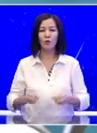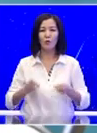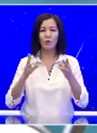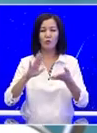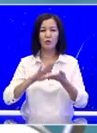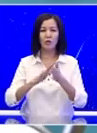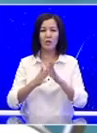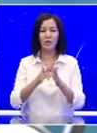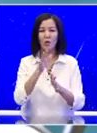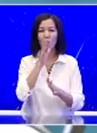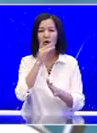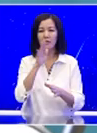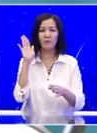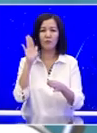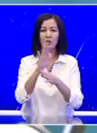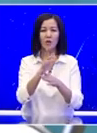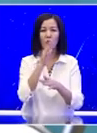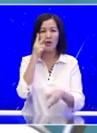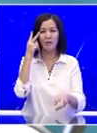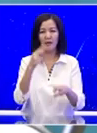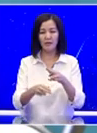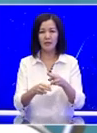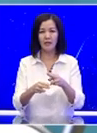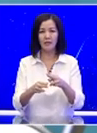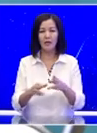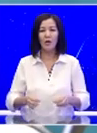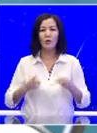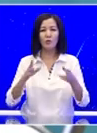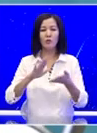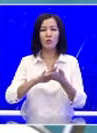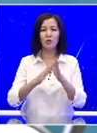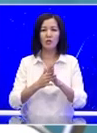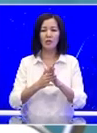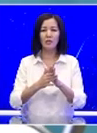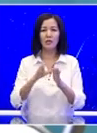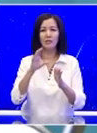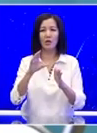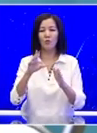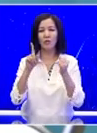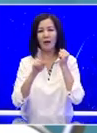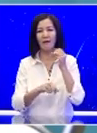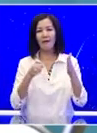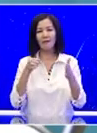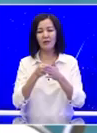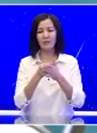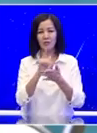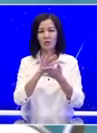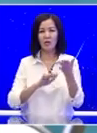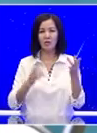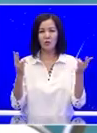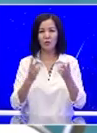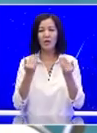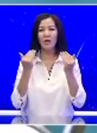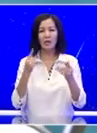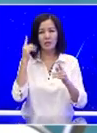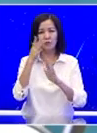режимі туралы жарлығымның мерзімі аяқталады. Төтенше жағдай режимін кем дегенде сәуірдің аяғына дейін созуға тура келетіні қазірдің